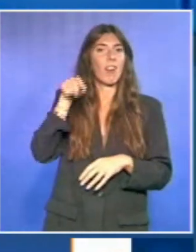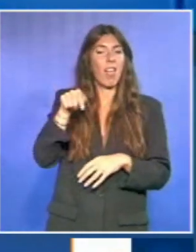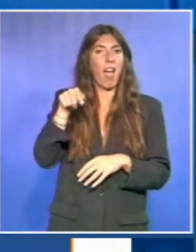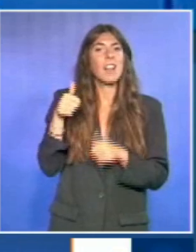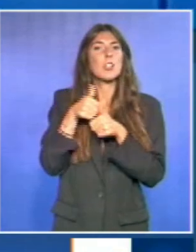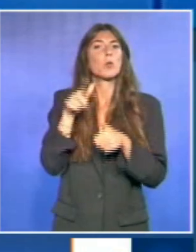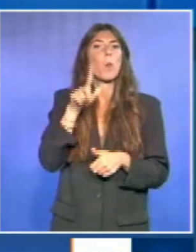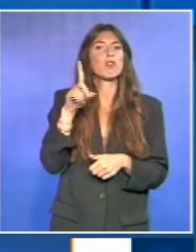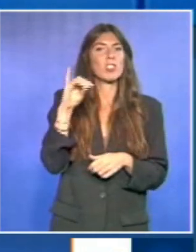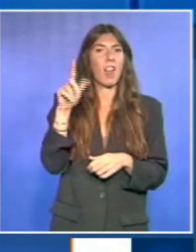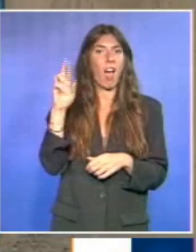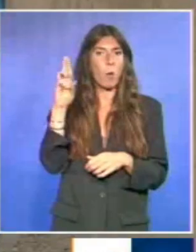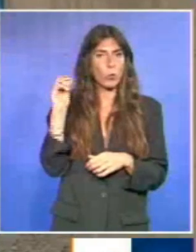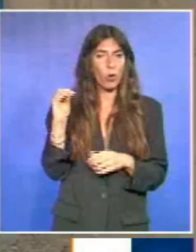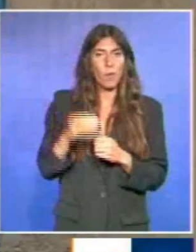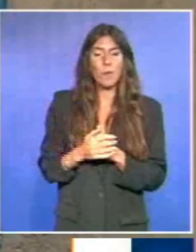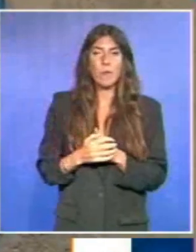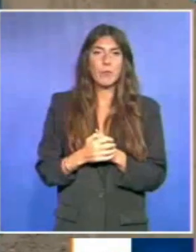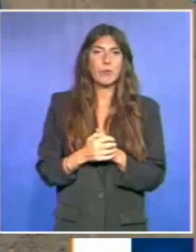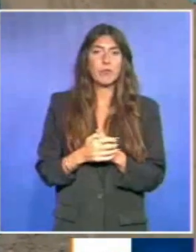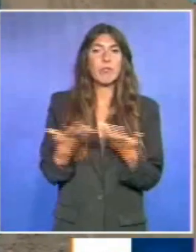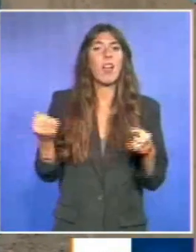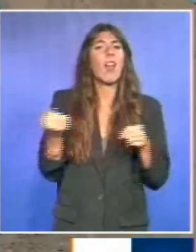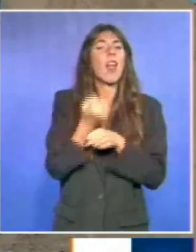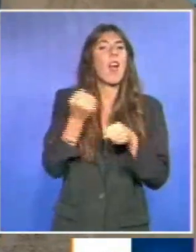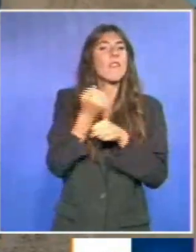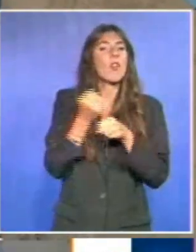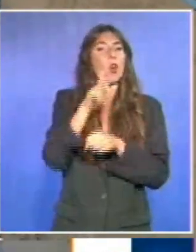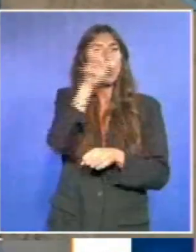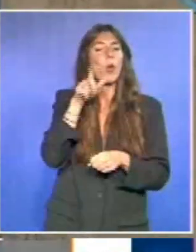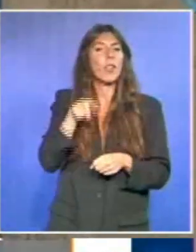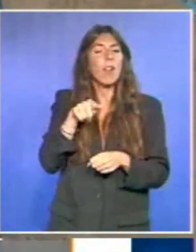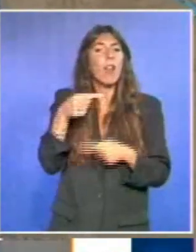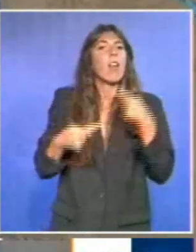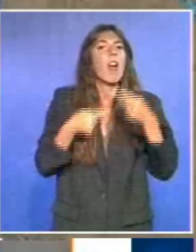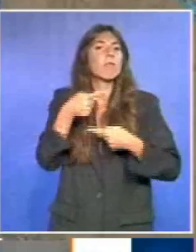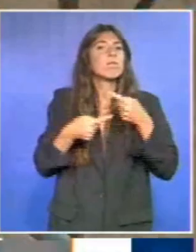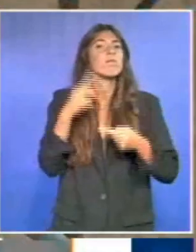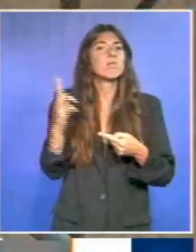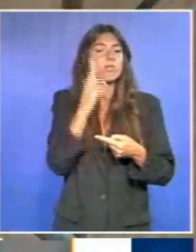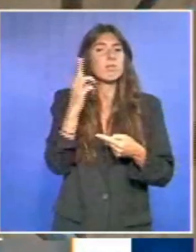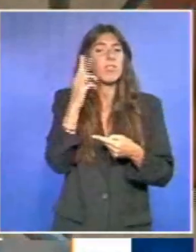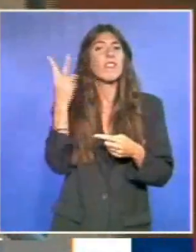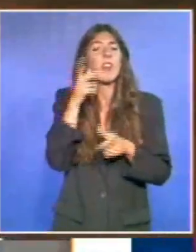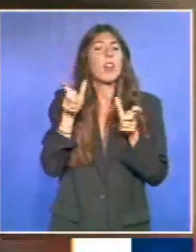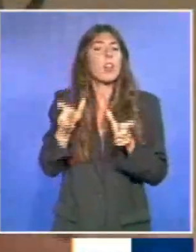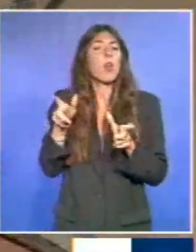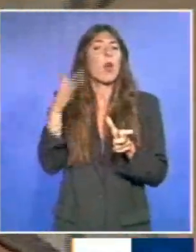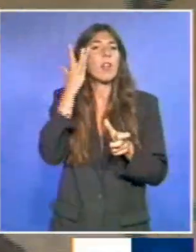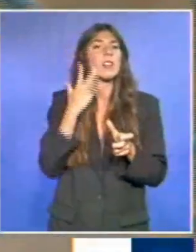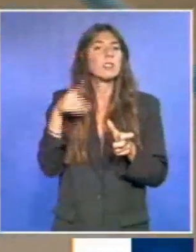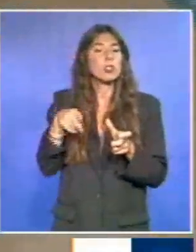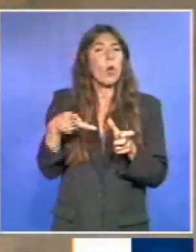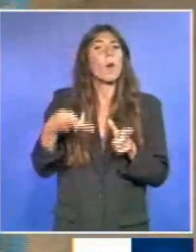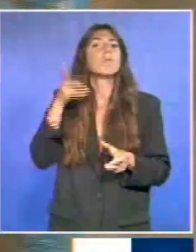noi Luigi Di Lauro di lavoro in Italia si continua a morire uno dei settori a rischio individuati dal legislatore